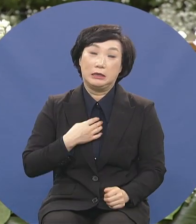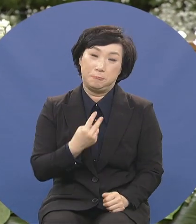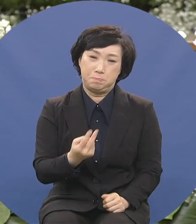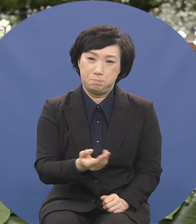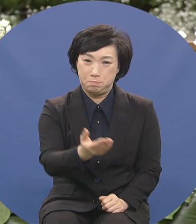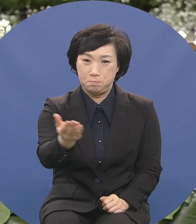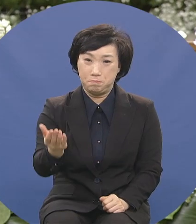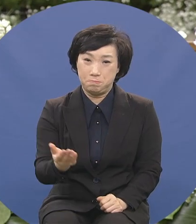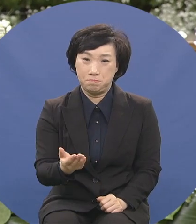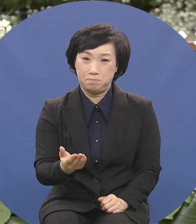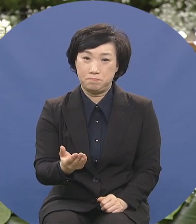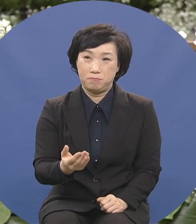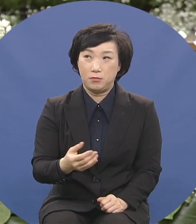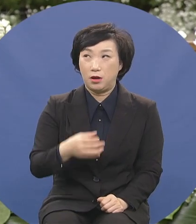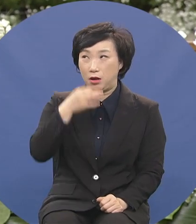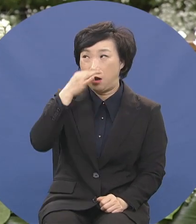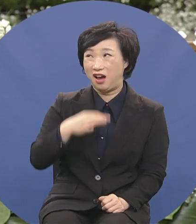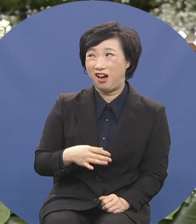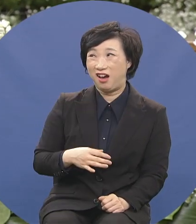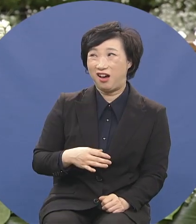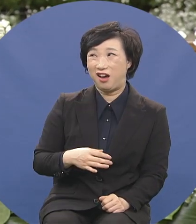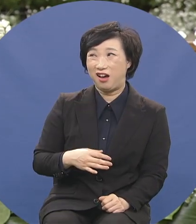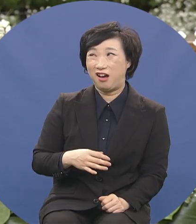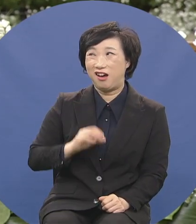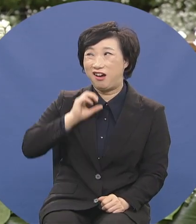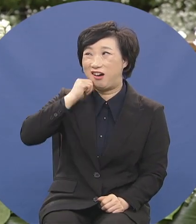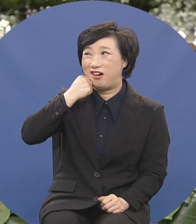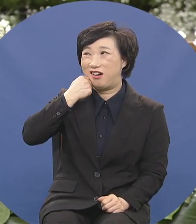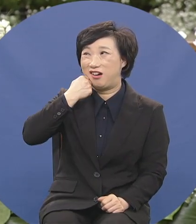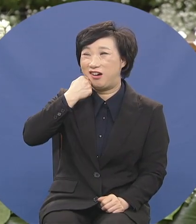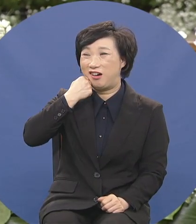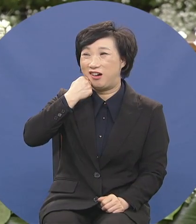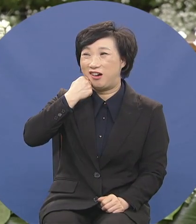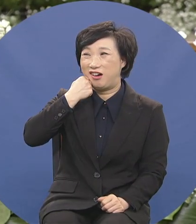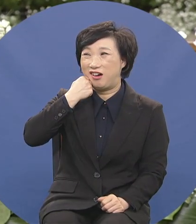고의적으로 힘들어 어려워